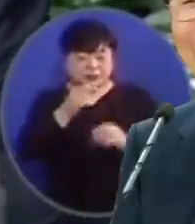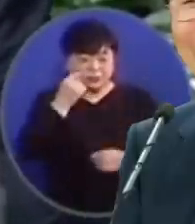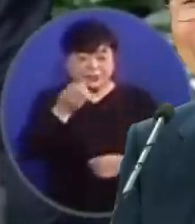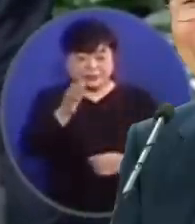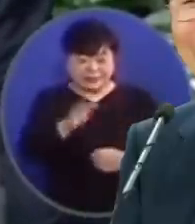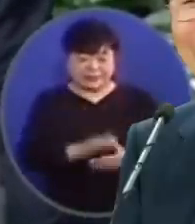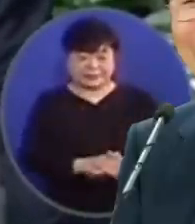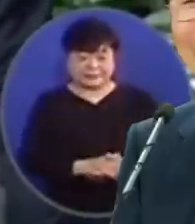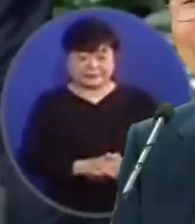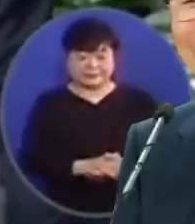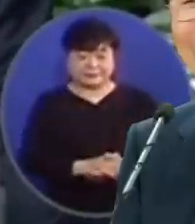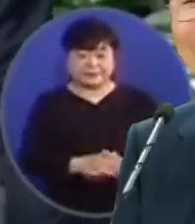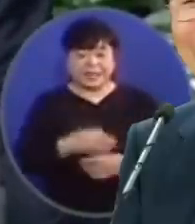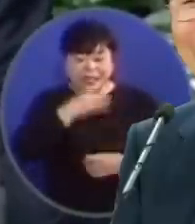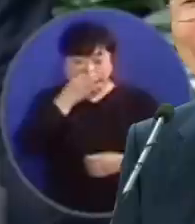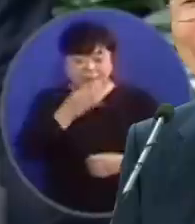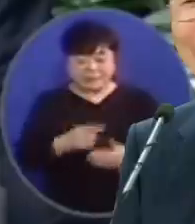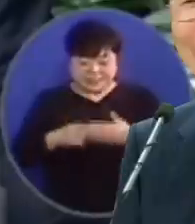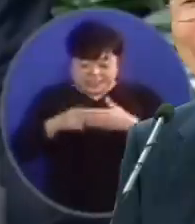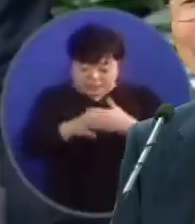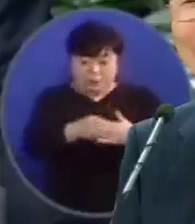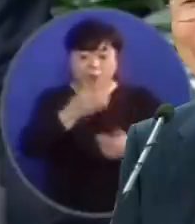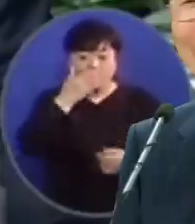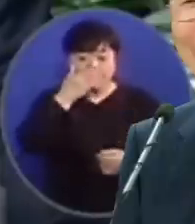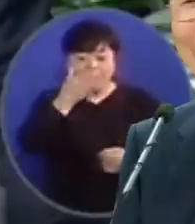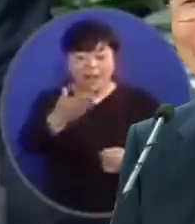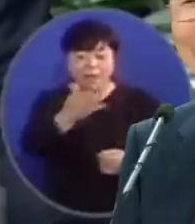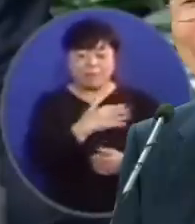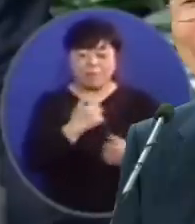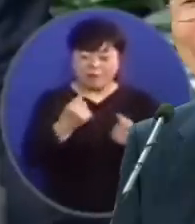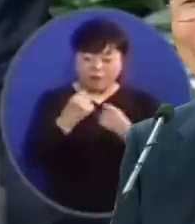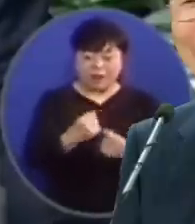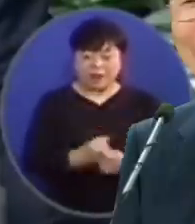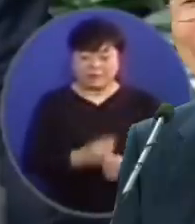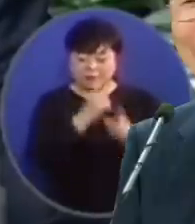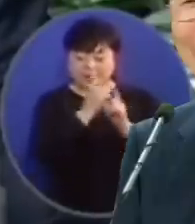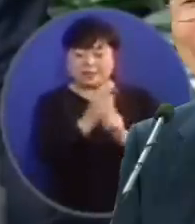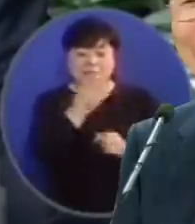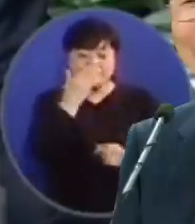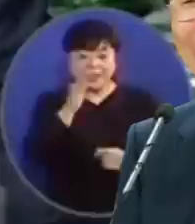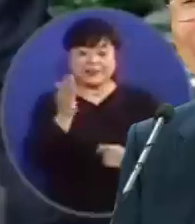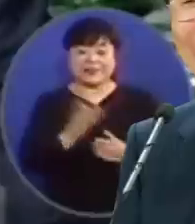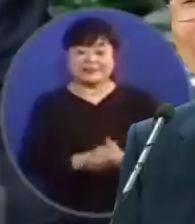그러나 감기를 극복할 수가 있습니다. 건강으로서 이길 수가 있는 것입니다.